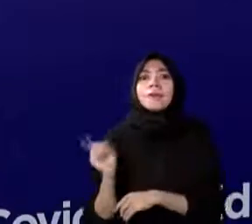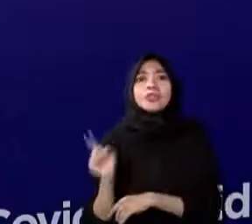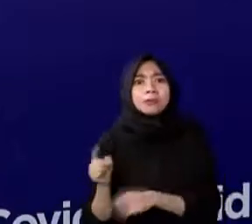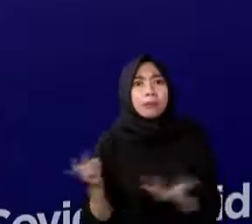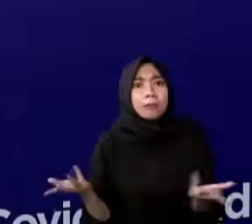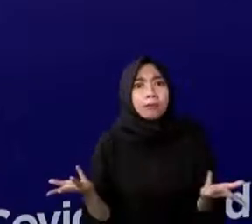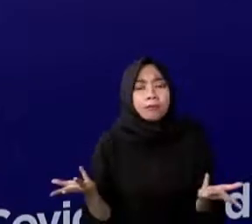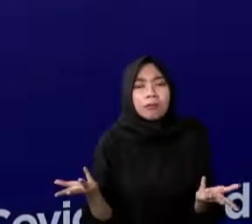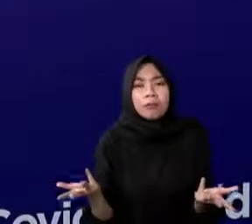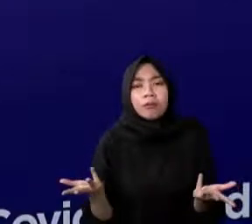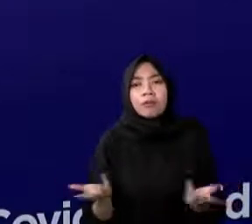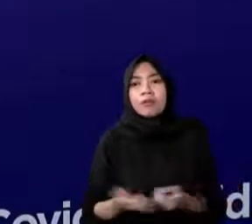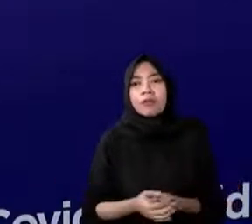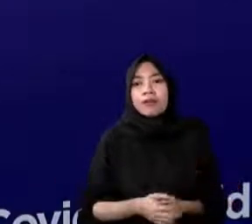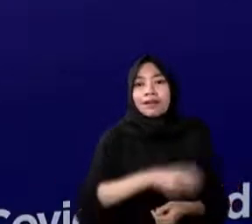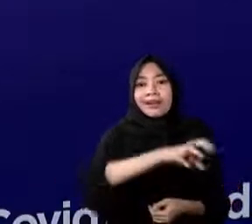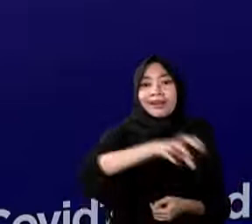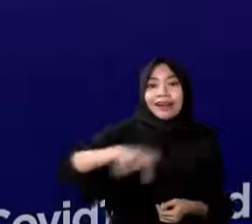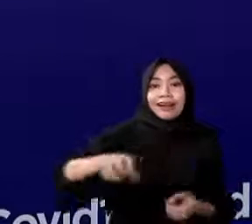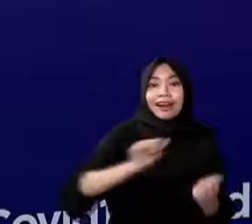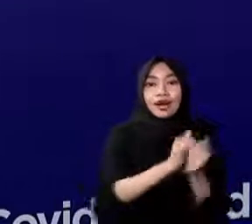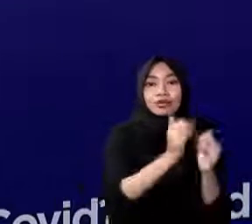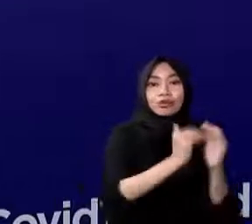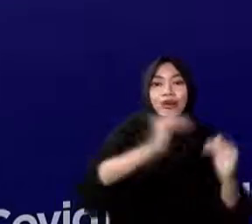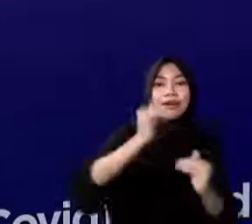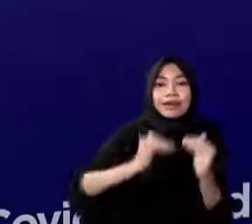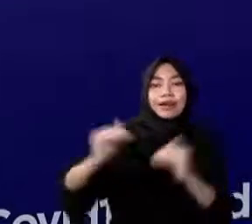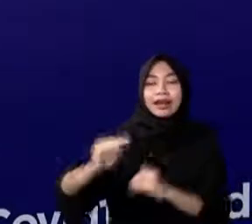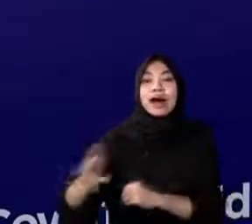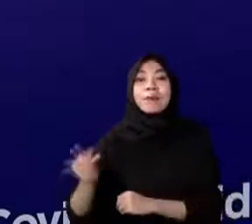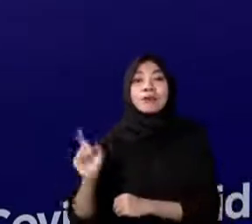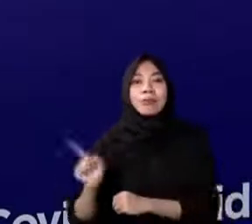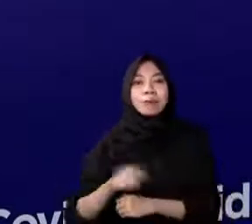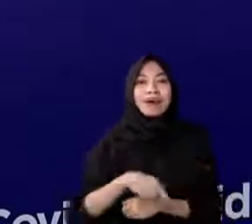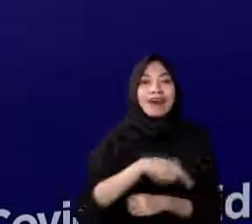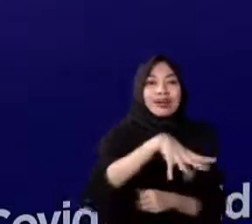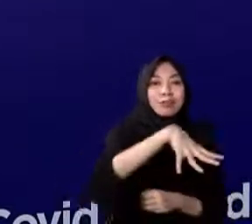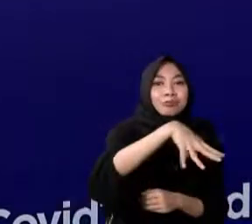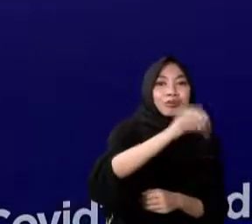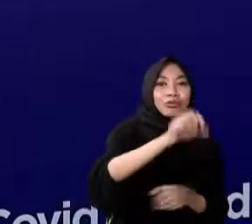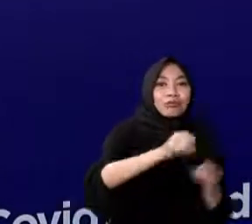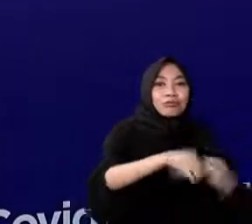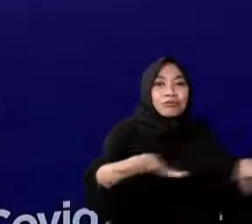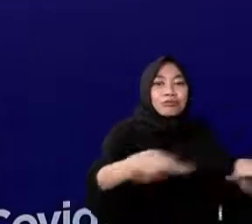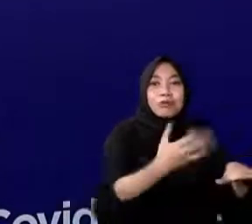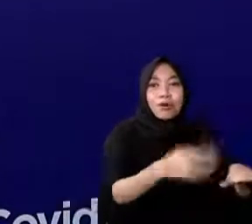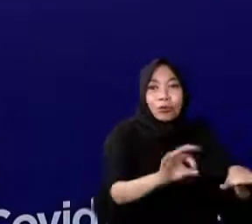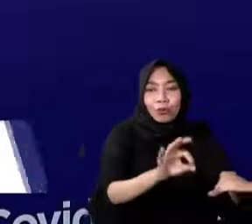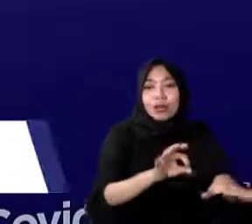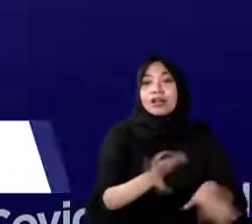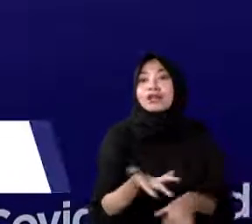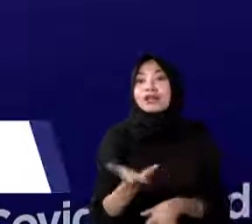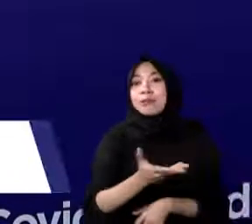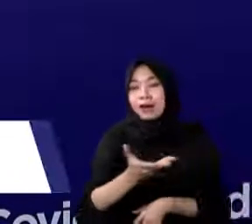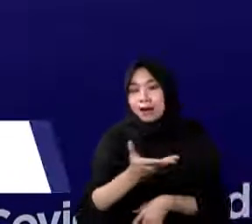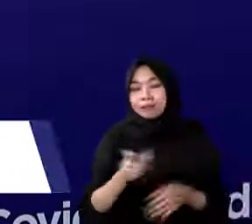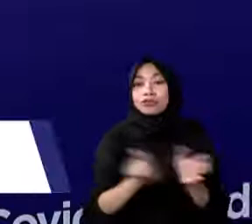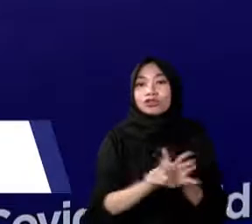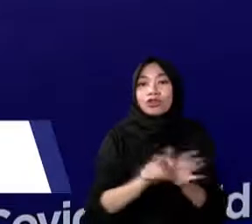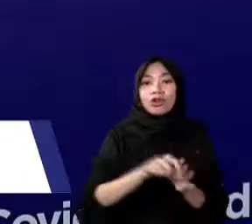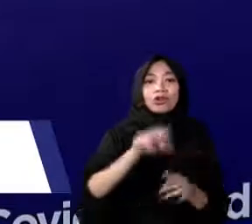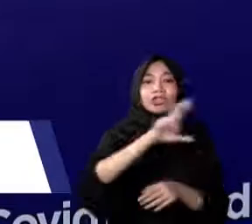yang mengakibatkan kenaikan kasus di beberapa daerah, terutama dari munculnya klaster-klaster baru. Kalau di Jawa Barat ini kebanyakan